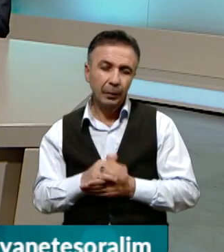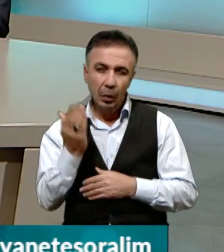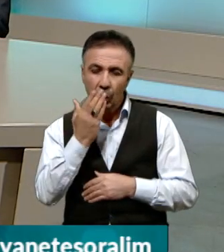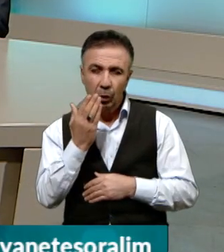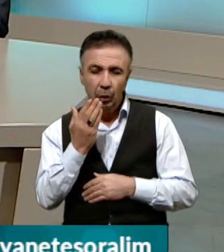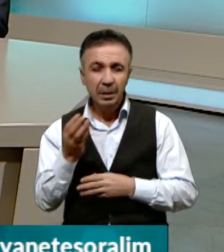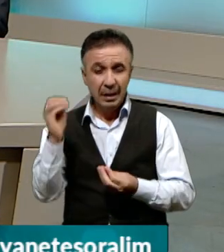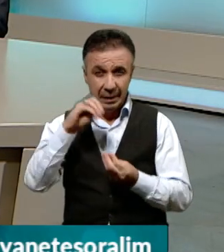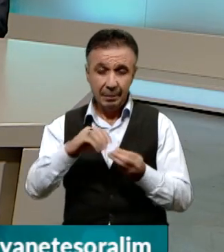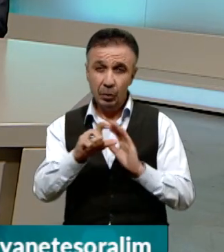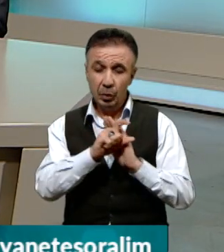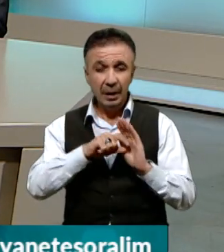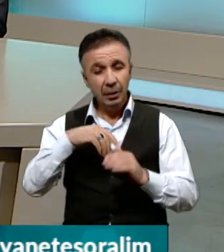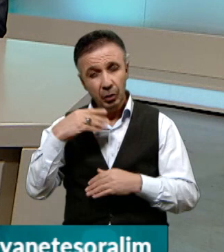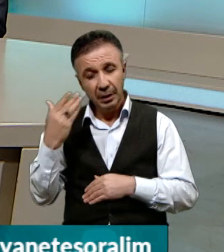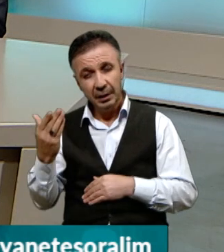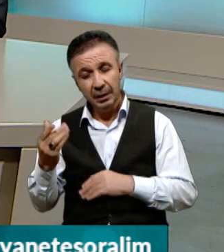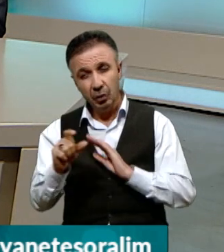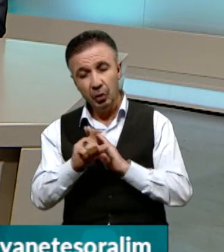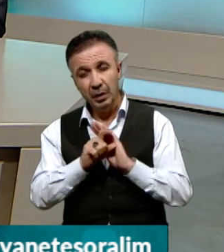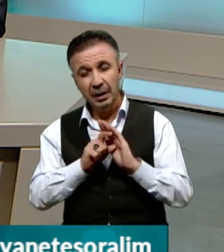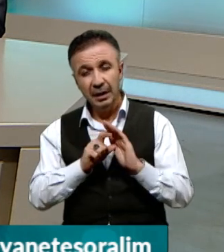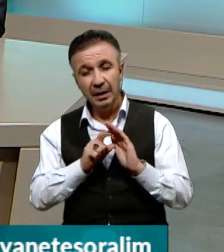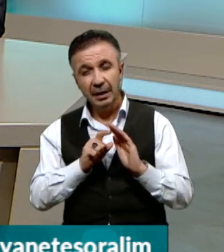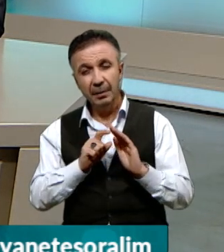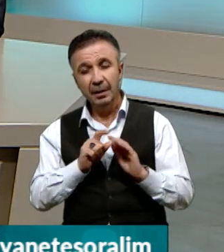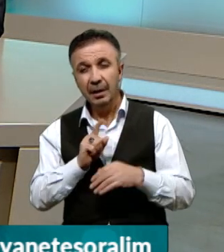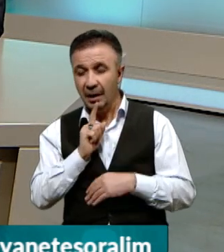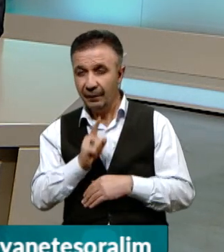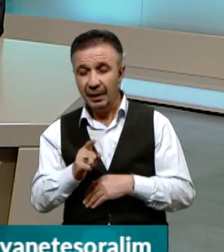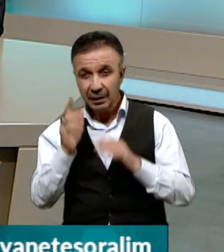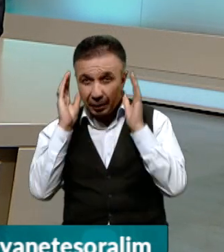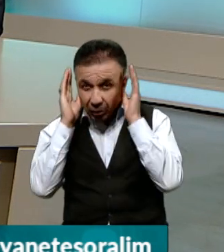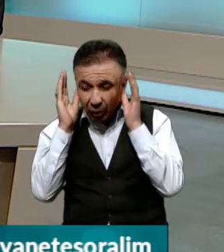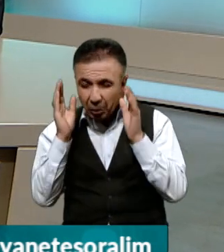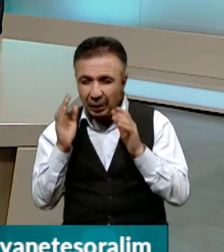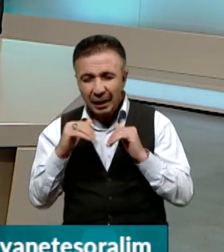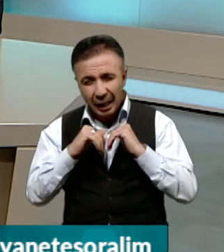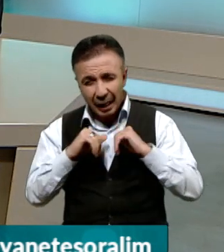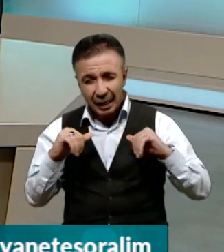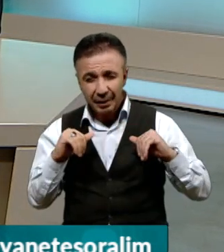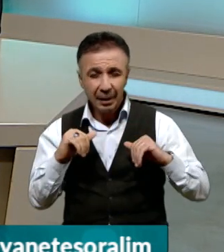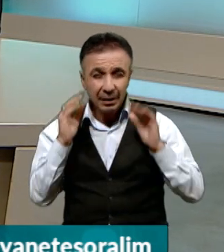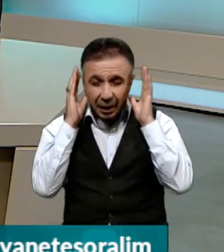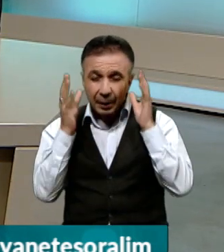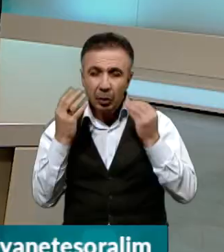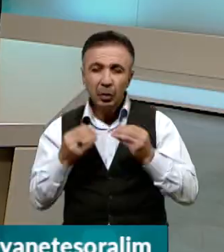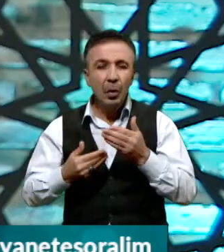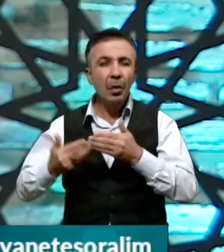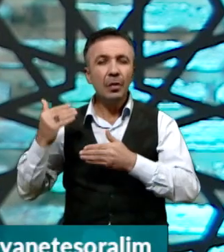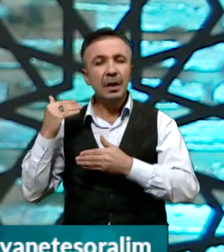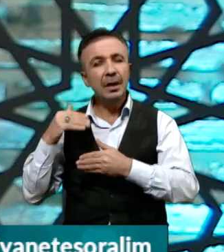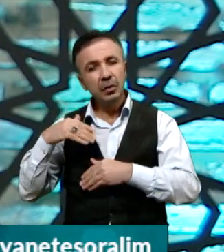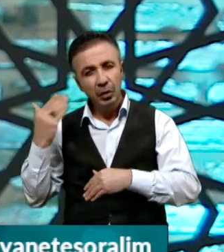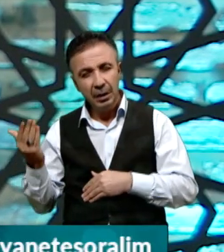okuduğumuz zamm-ı surelerden sonraki sureleri mi farzda okumalıyız? Yoksa bunlar ayrı birer namaz olduğu için öncelik sonralık sırası